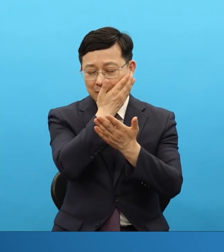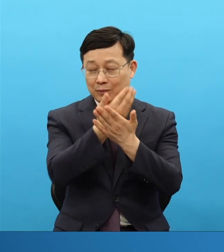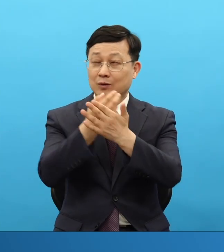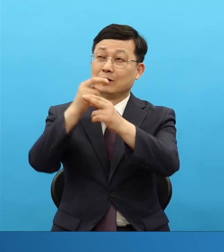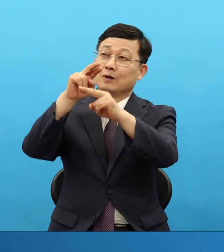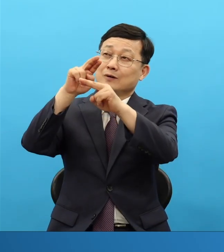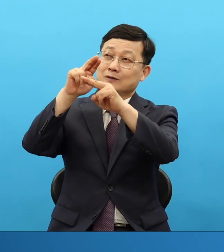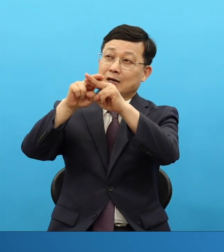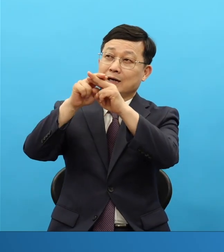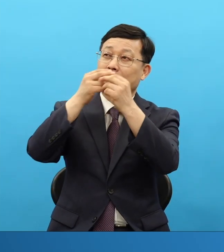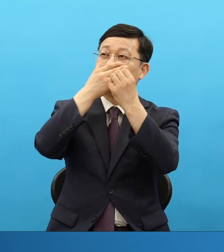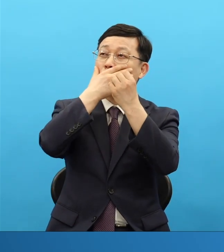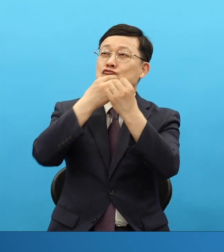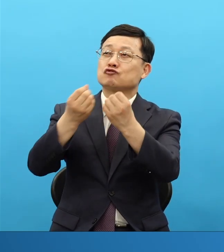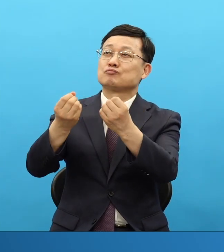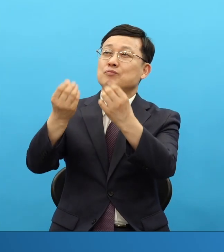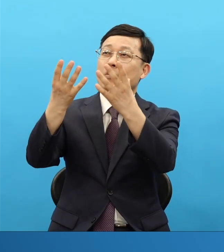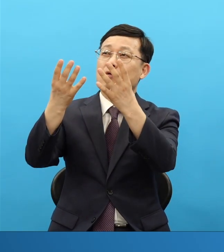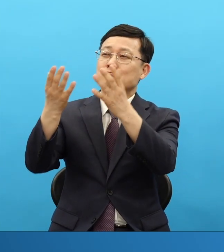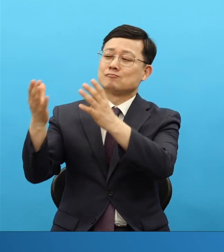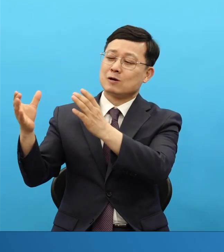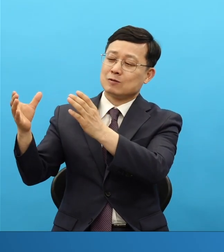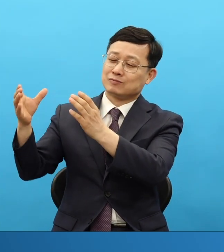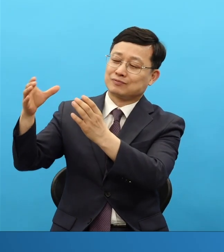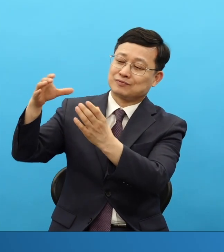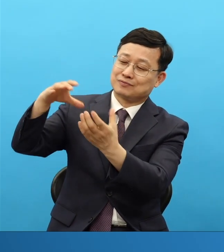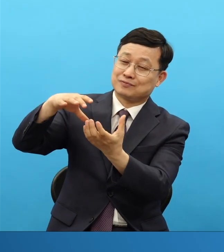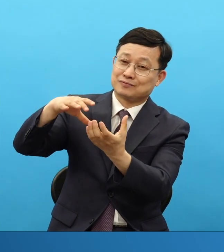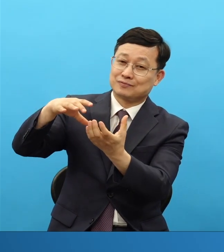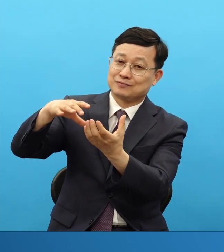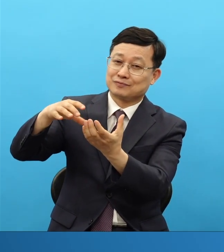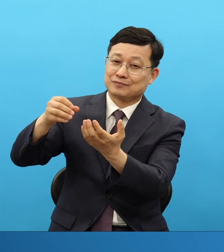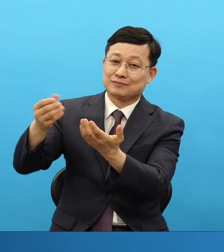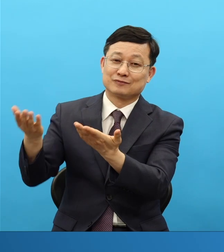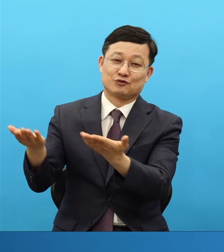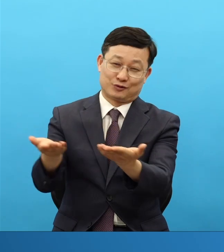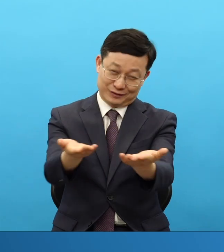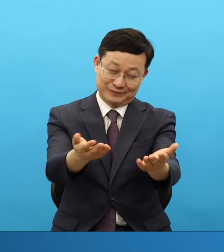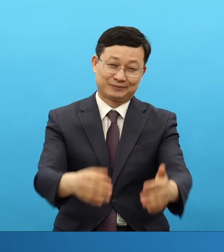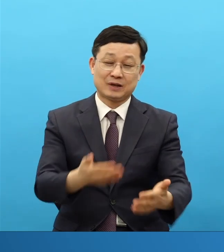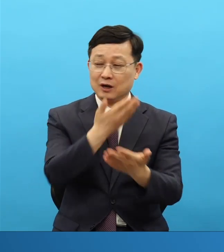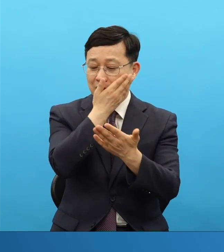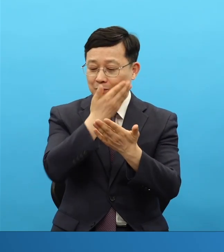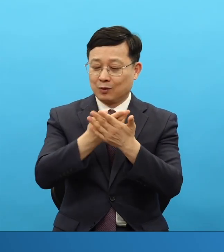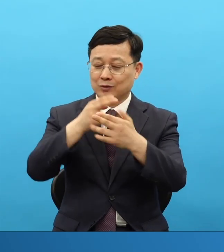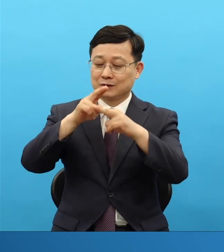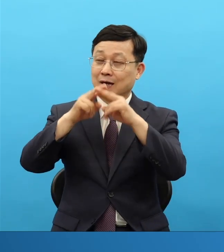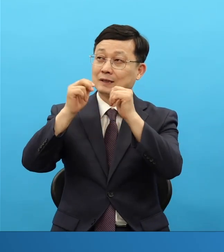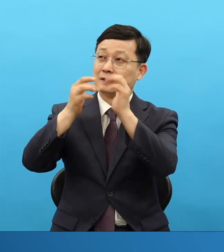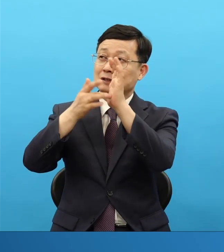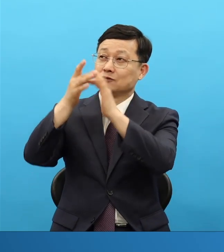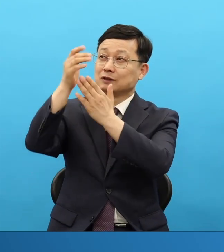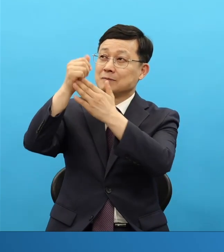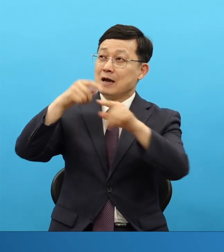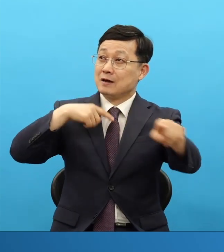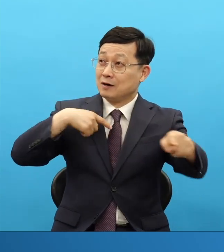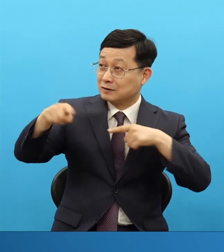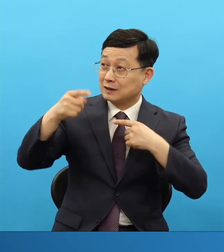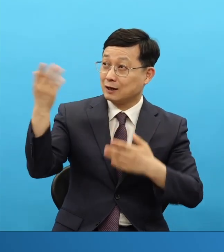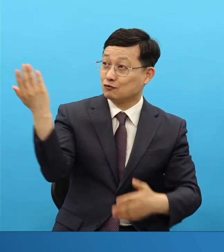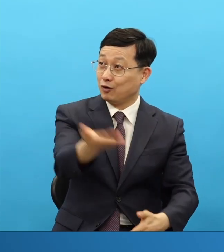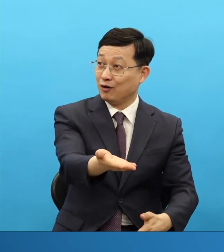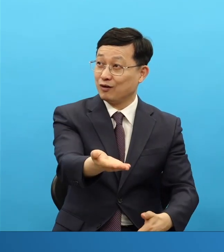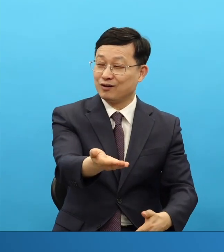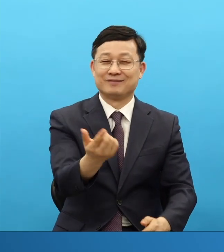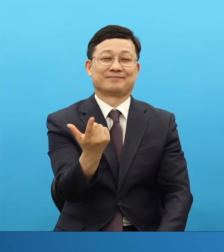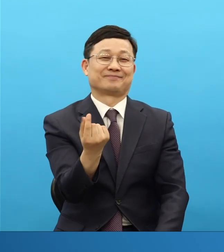보좌의 축복이 임할 것이다. The blessing of the throne will come upon you. 보좌에 앉으신 주께서 역사하셨다. And the Lord seated on the throne of heaven works